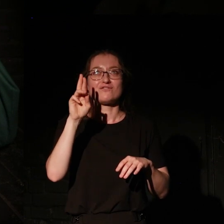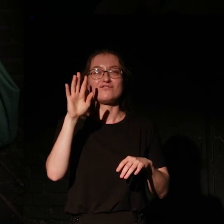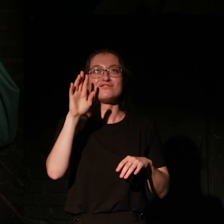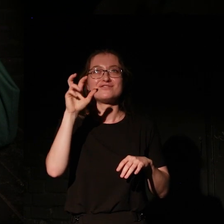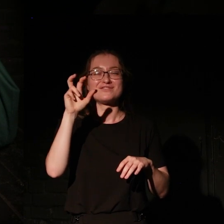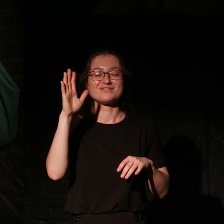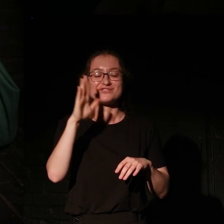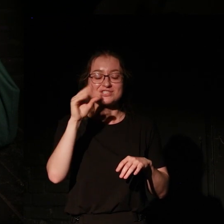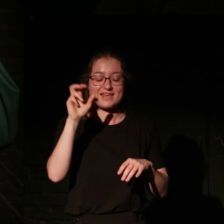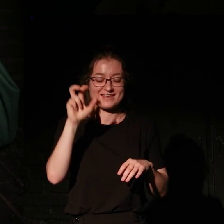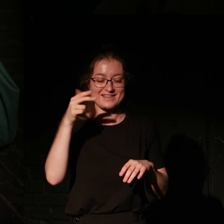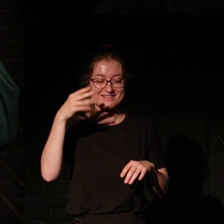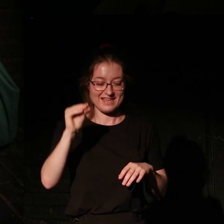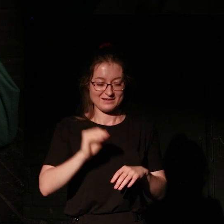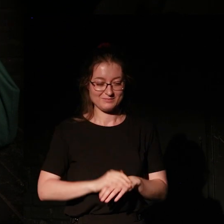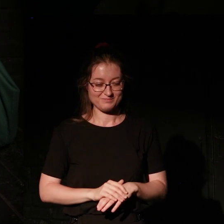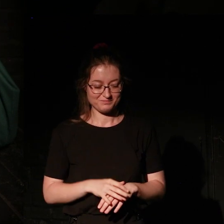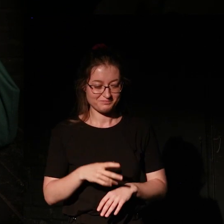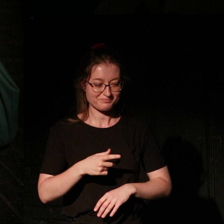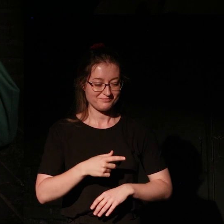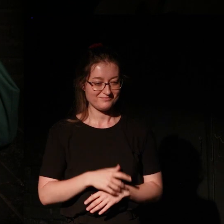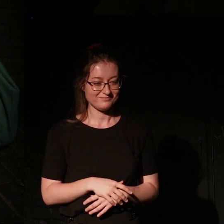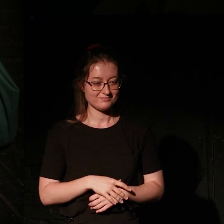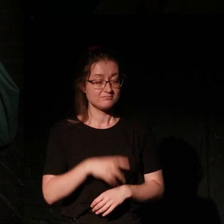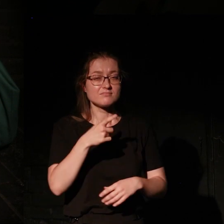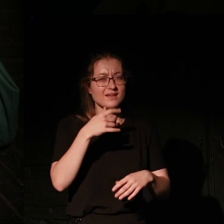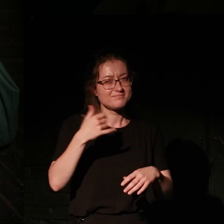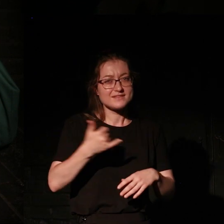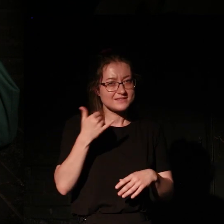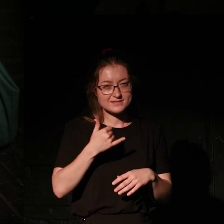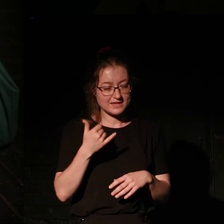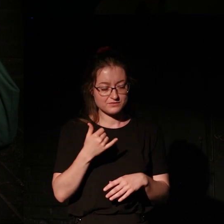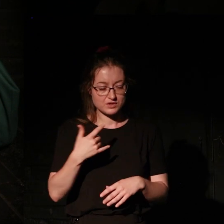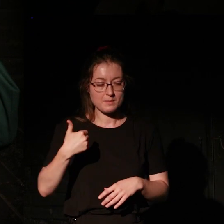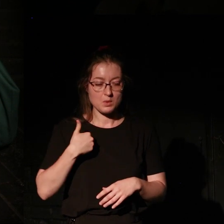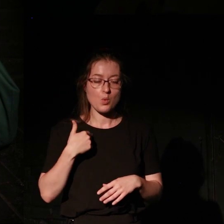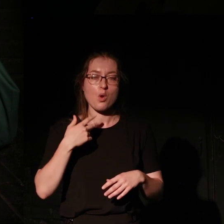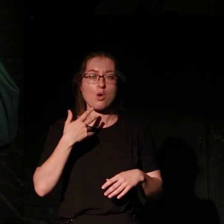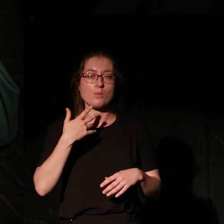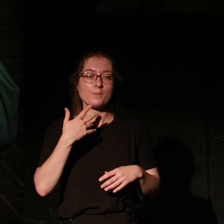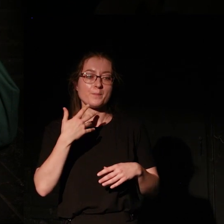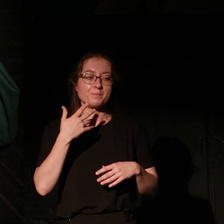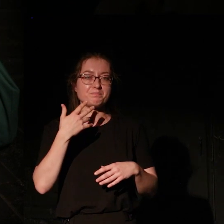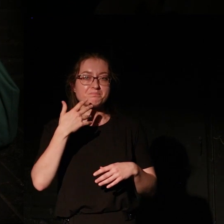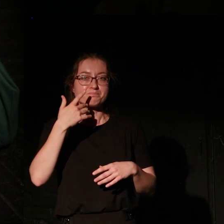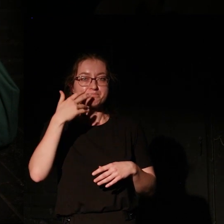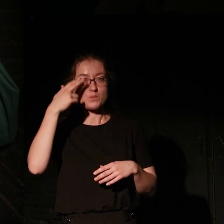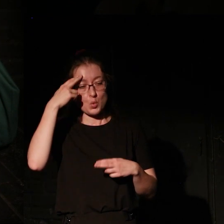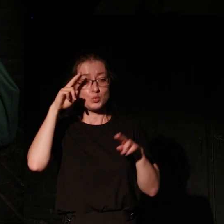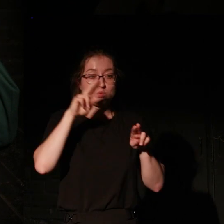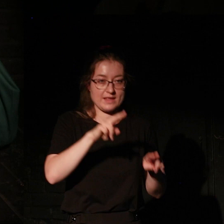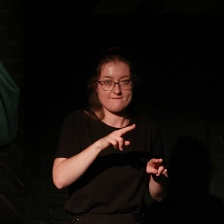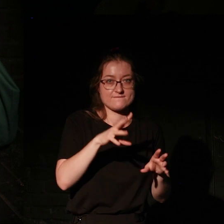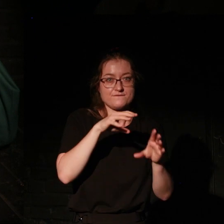też nie zawsze były uznawane za za normatywne. W